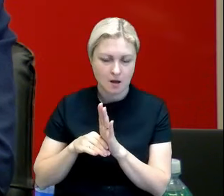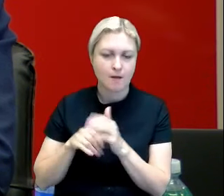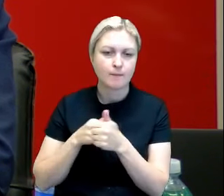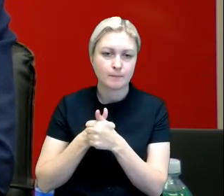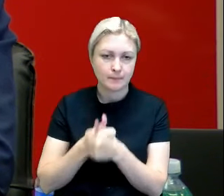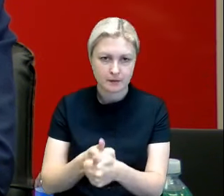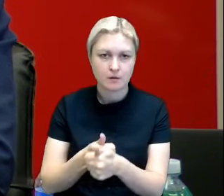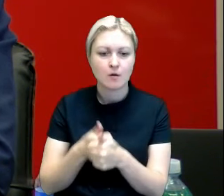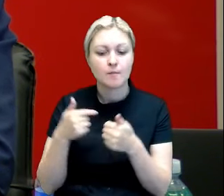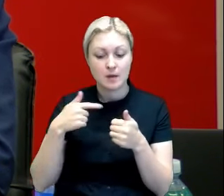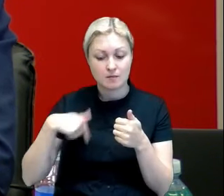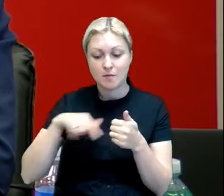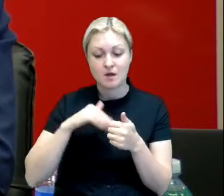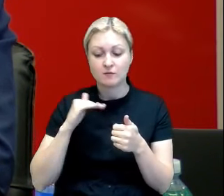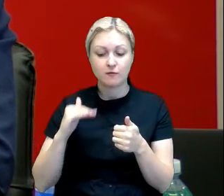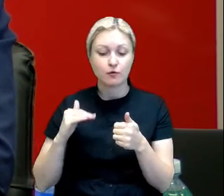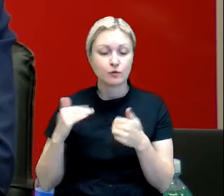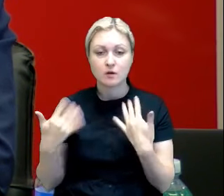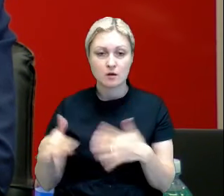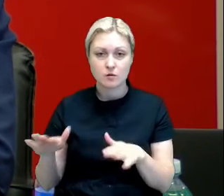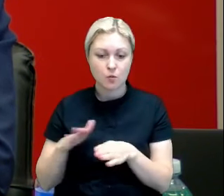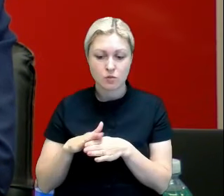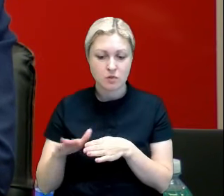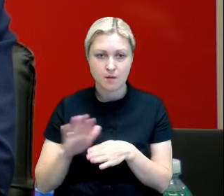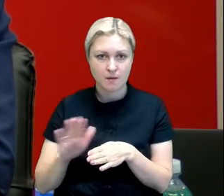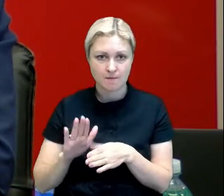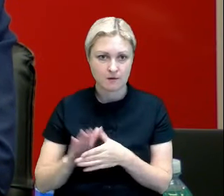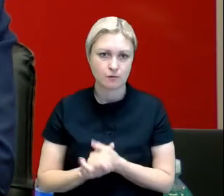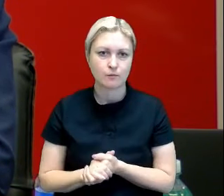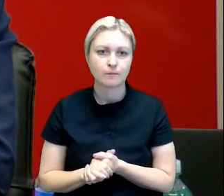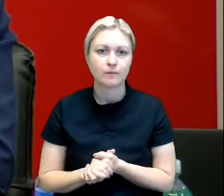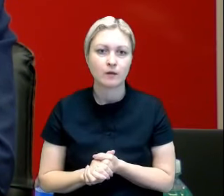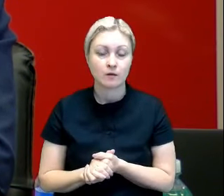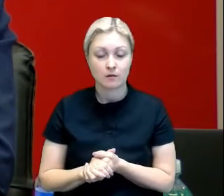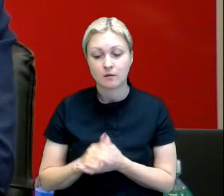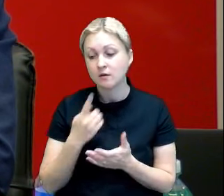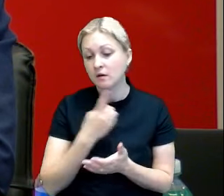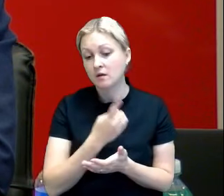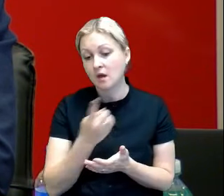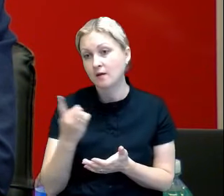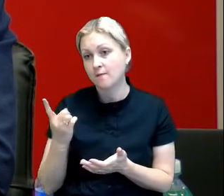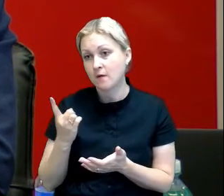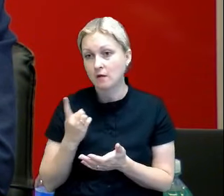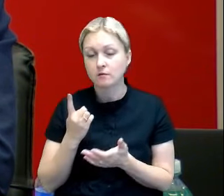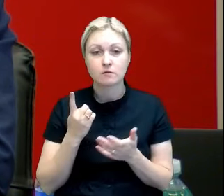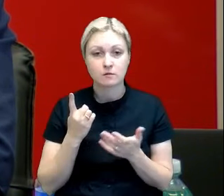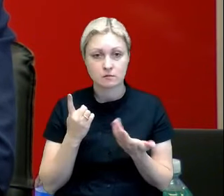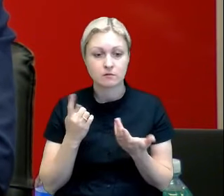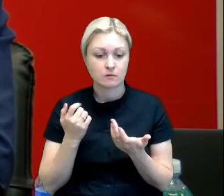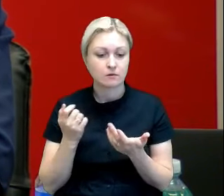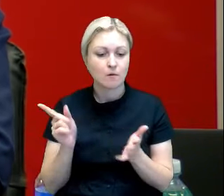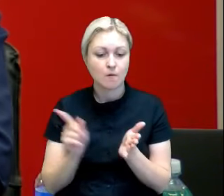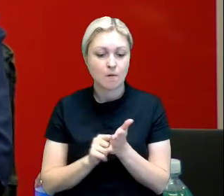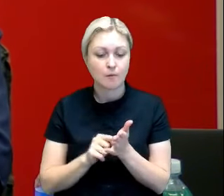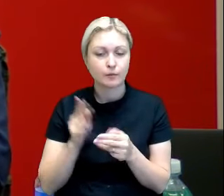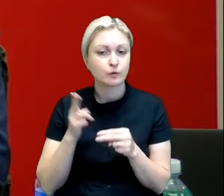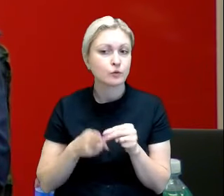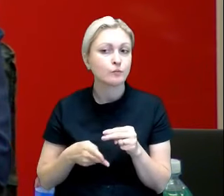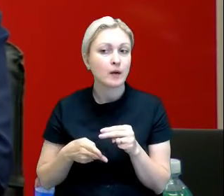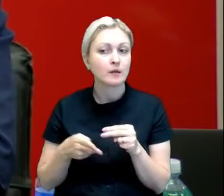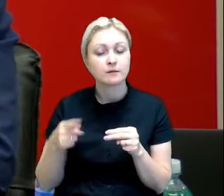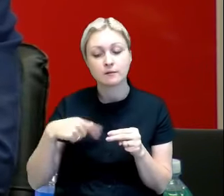nebevykdom ir ir ir iš tolo to nebėra todėl na kiekvienas mes kaip sakoma turime nuspręsti kiek mes